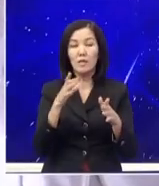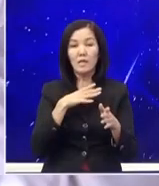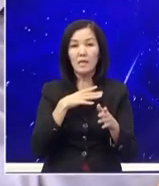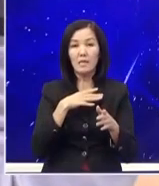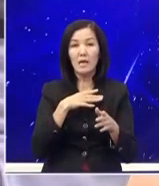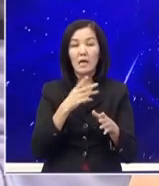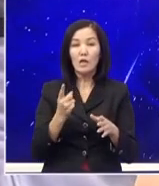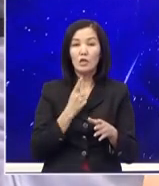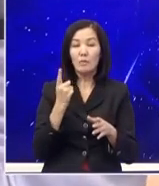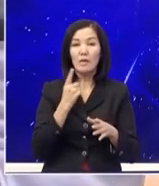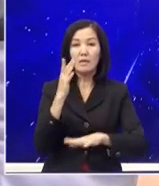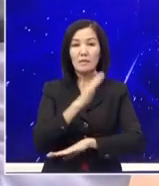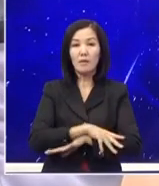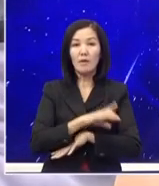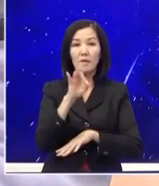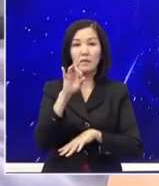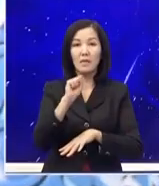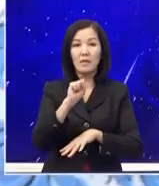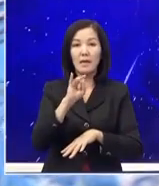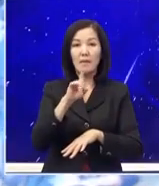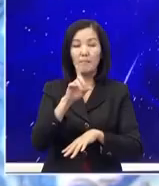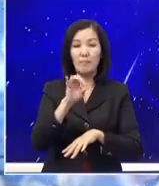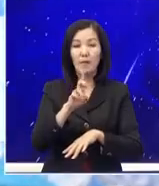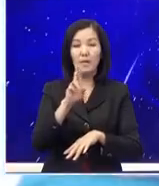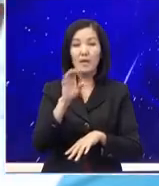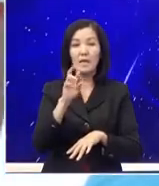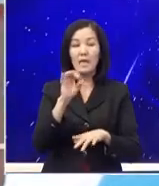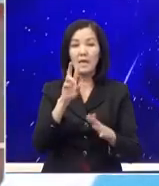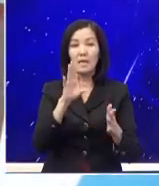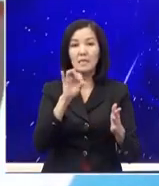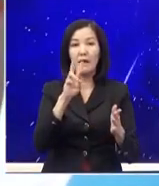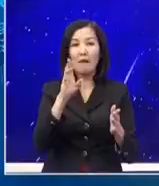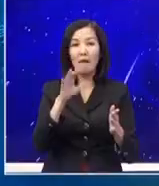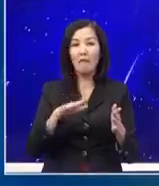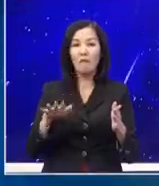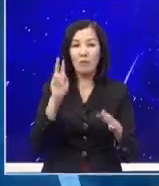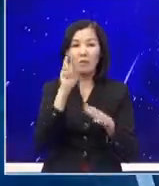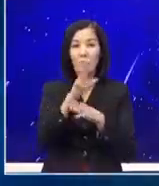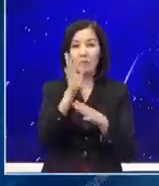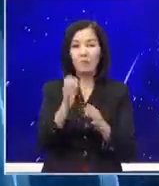Ол шеберлік сабағын енді Райымбек Кеген және Сарқан ауданында өткізуді жоспарлап отыр.